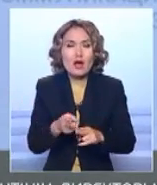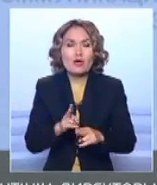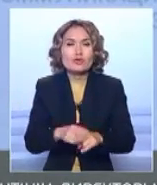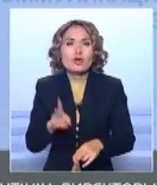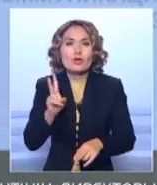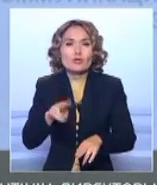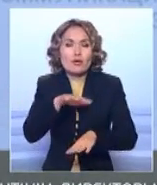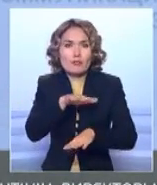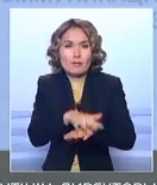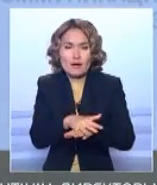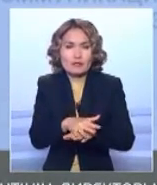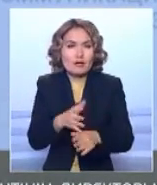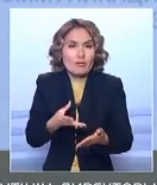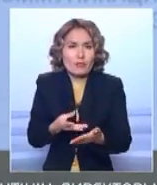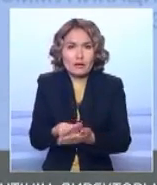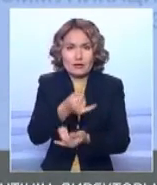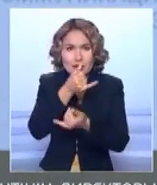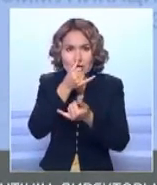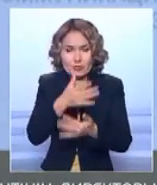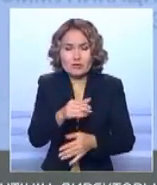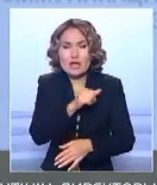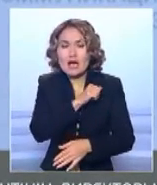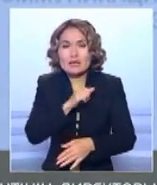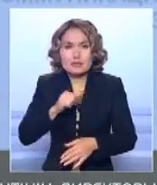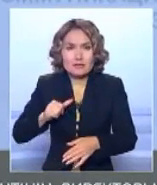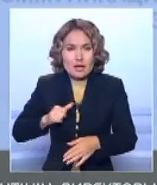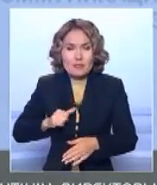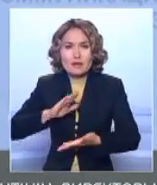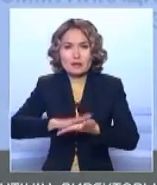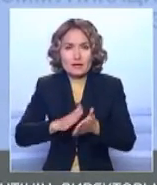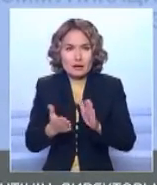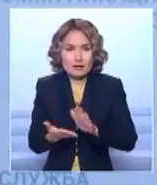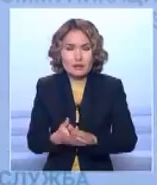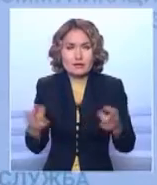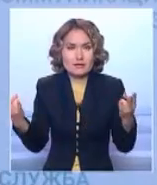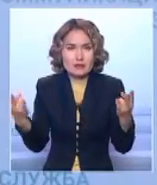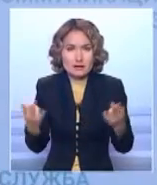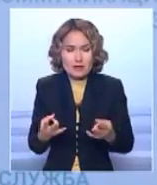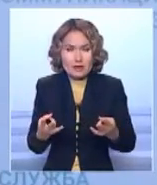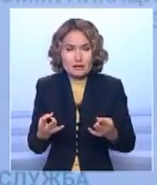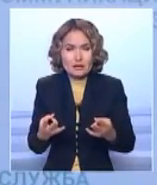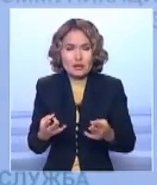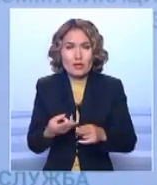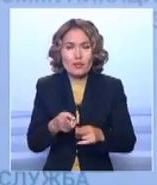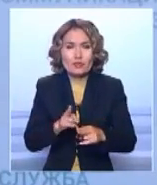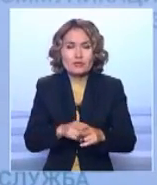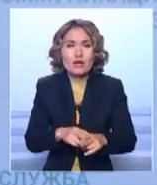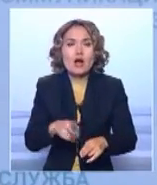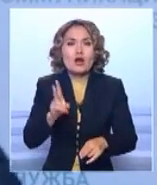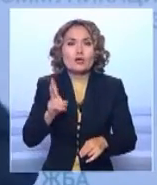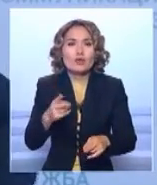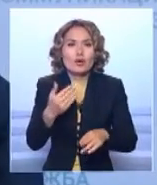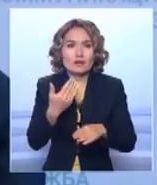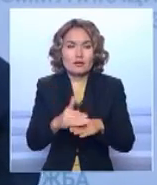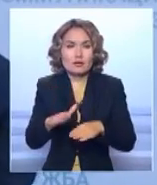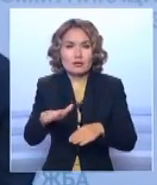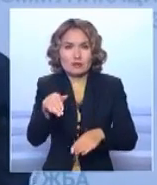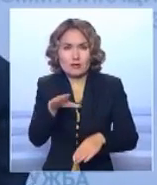жылға дейін біз отсрочка бере аламыз. Вот сондай жерлерде көмектесеміз. Но бірақ кәсіпкер мен борышкер мен кредитордың